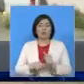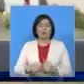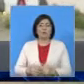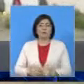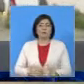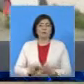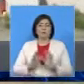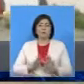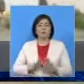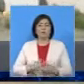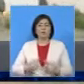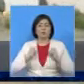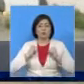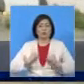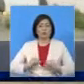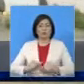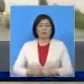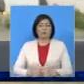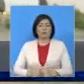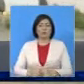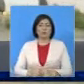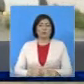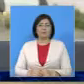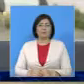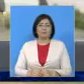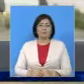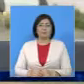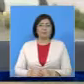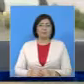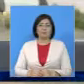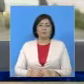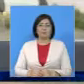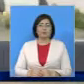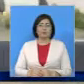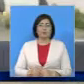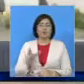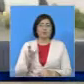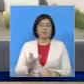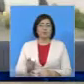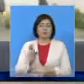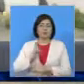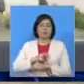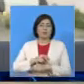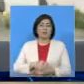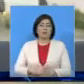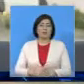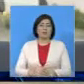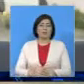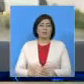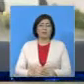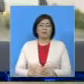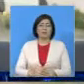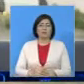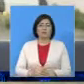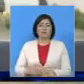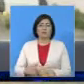тек жаңағы төзімді жаңағы адамдар келеді көбінесе жаңағы